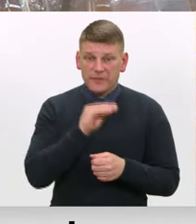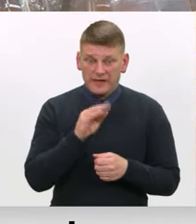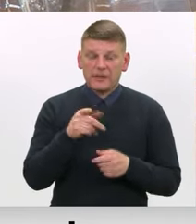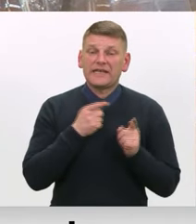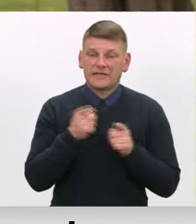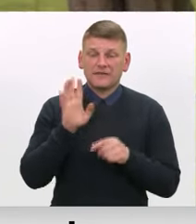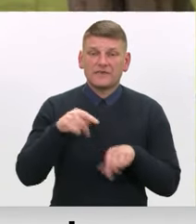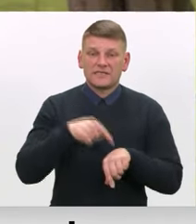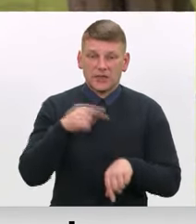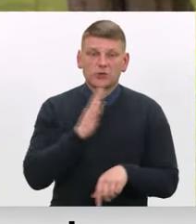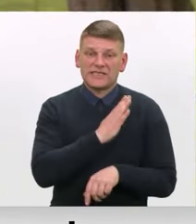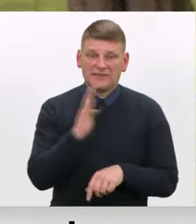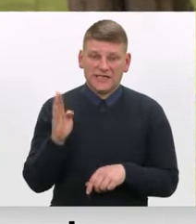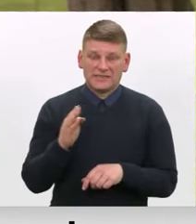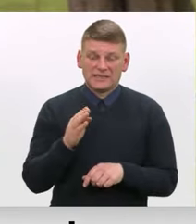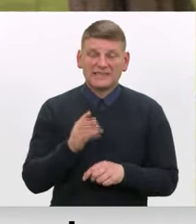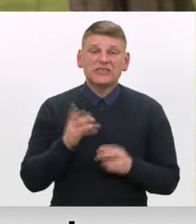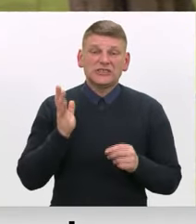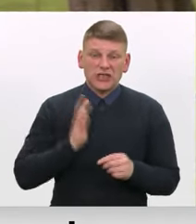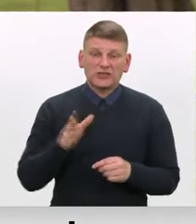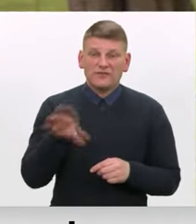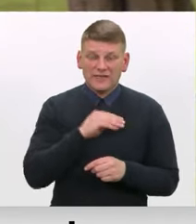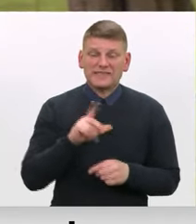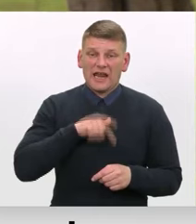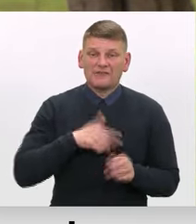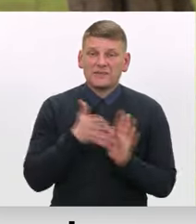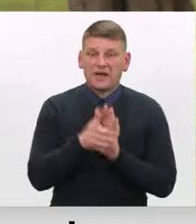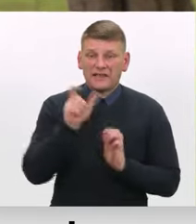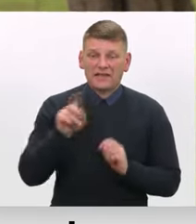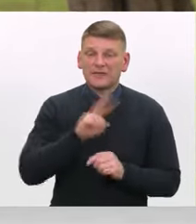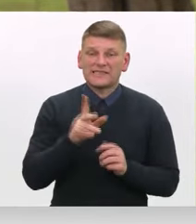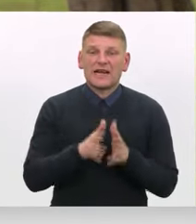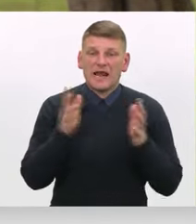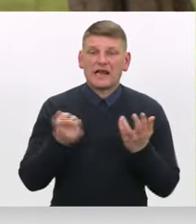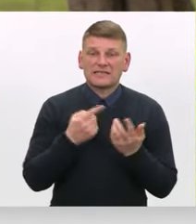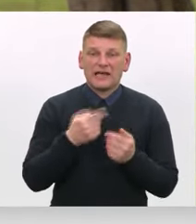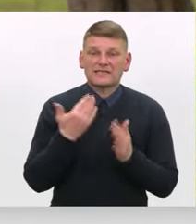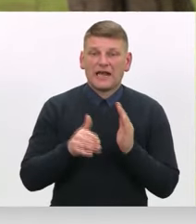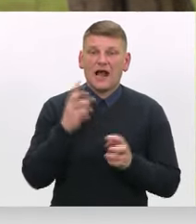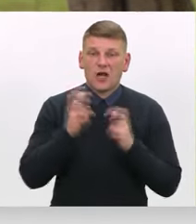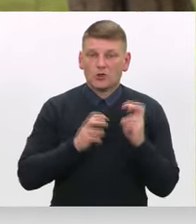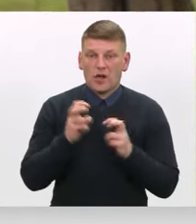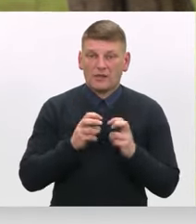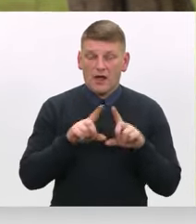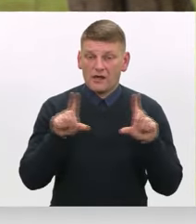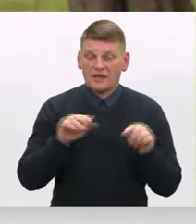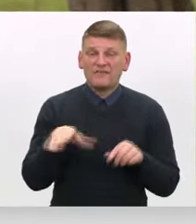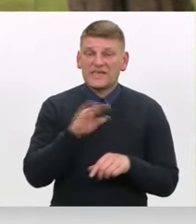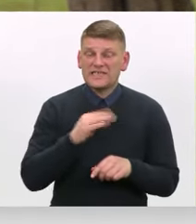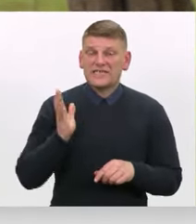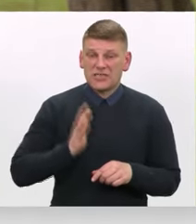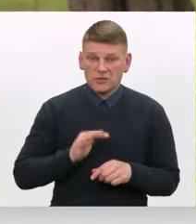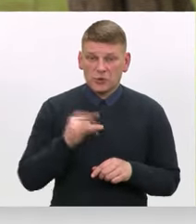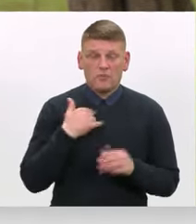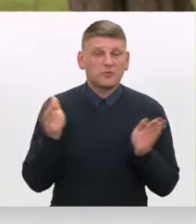ik viens. Cieši visi Latvijas patērētāji, kas ir vēl lielāks skaits nekā tie ražotāji. Mēs visi no tā ciešam, jo pirmkārt mums ir